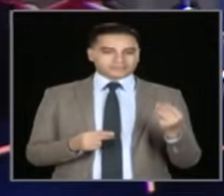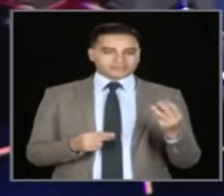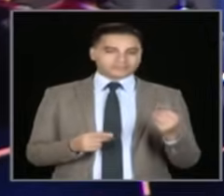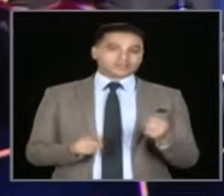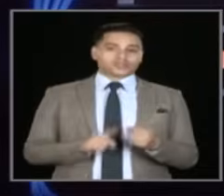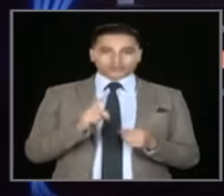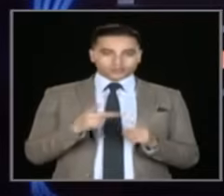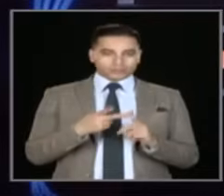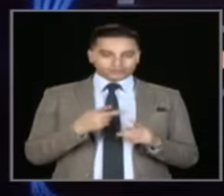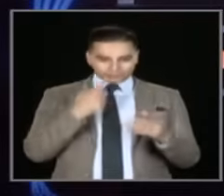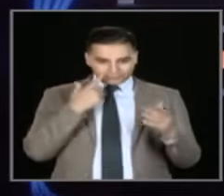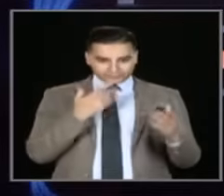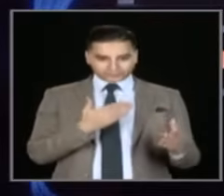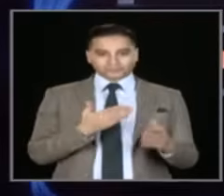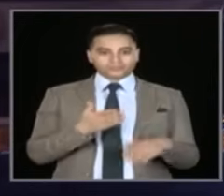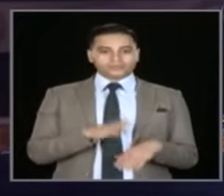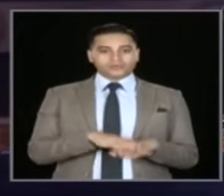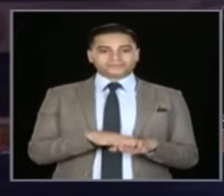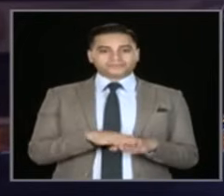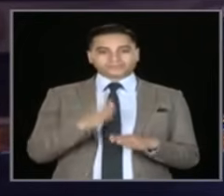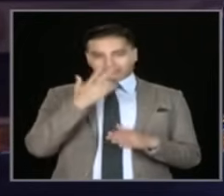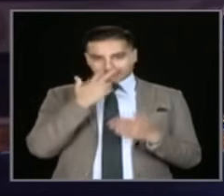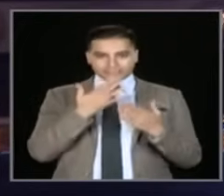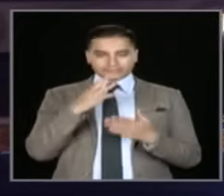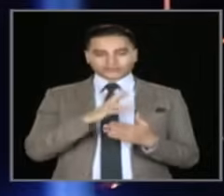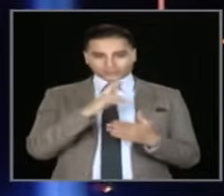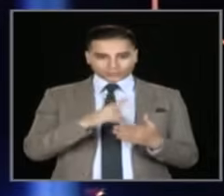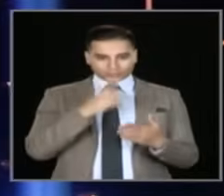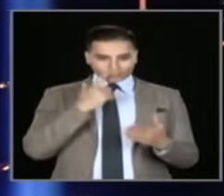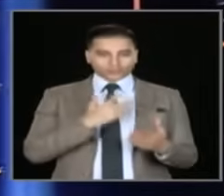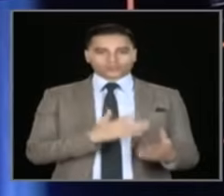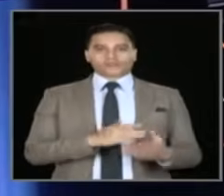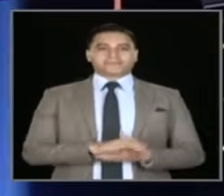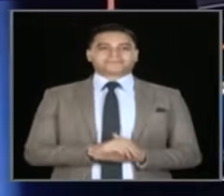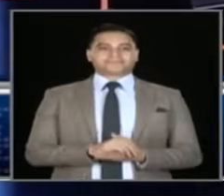فالنسيا 30، وفالنسيا تاريخ والسؤال.